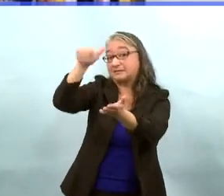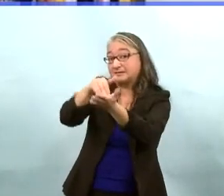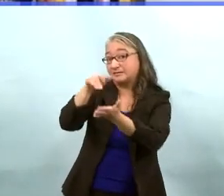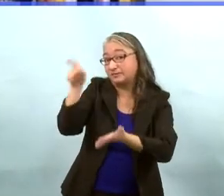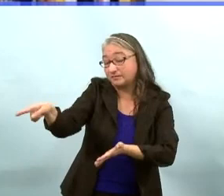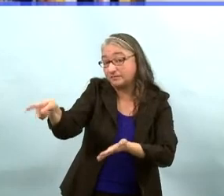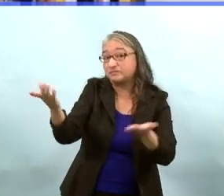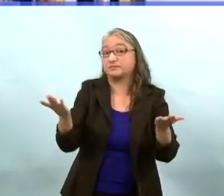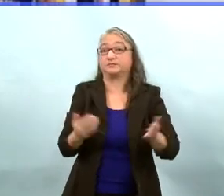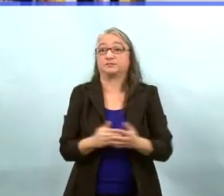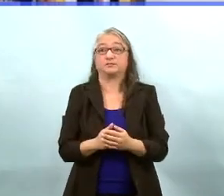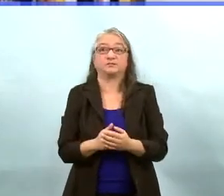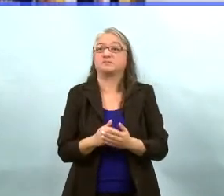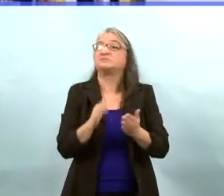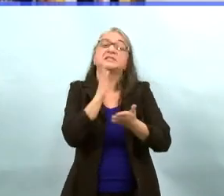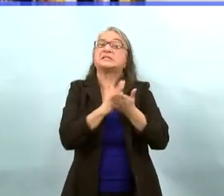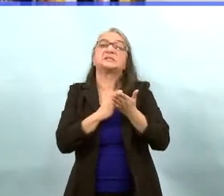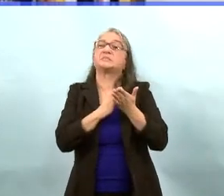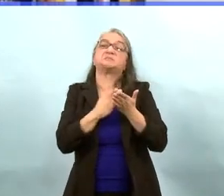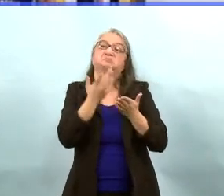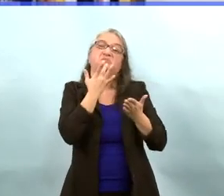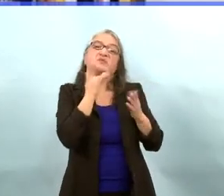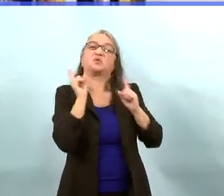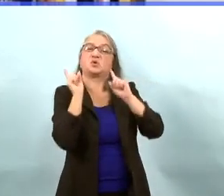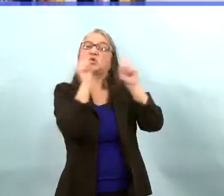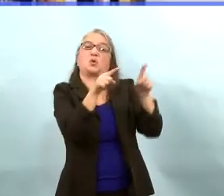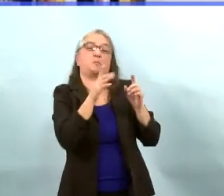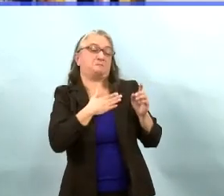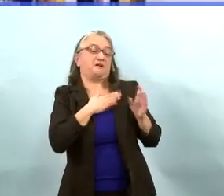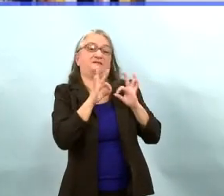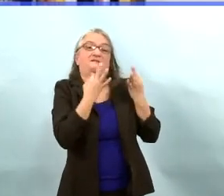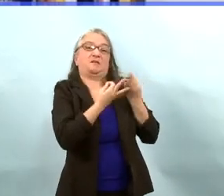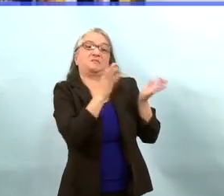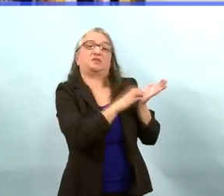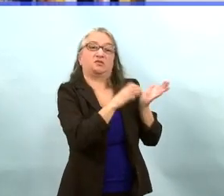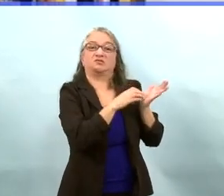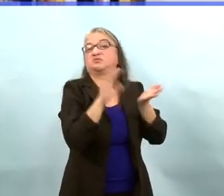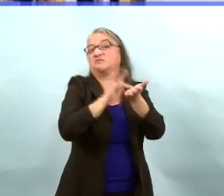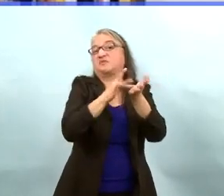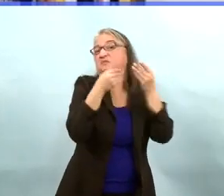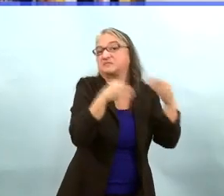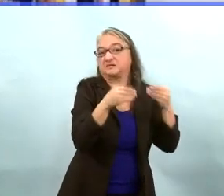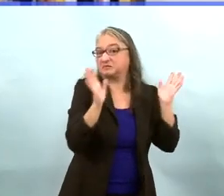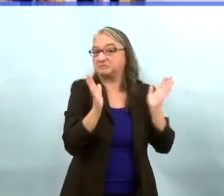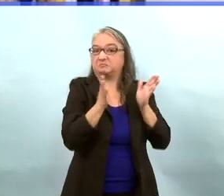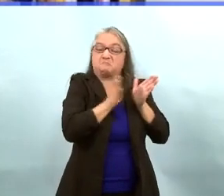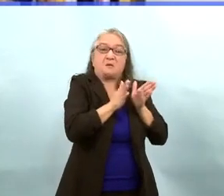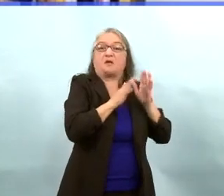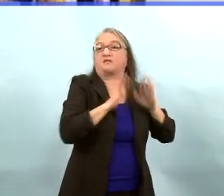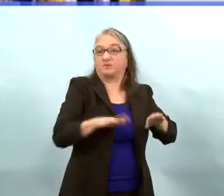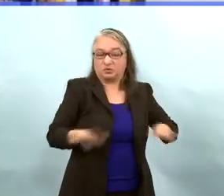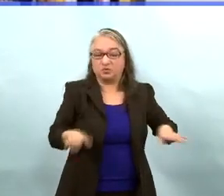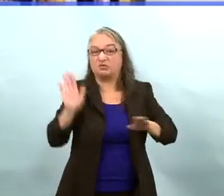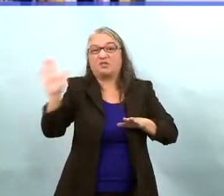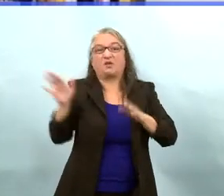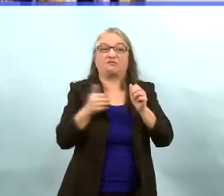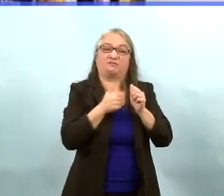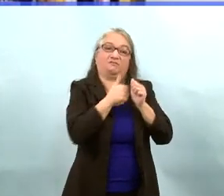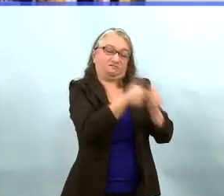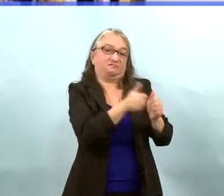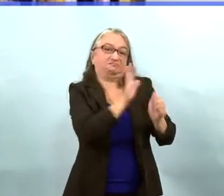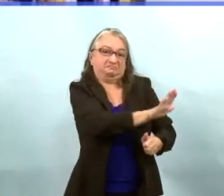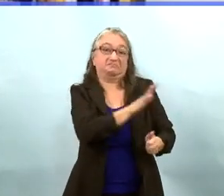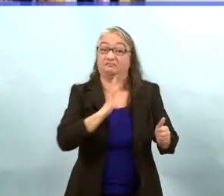beaucoup d'enfants qui vont simplement aller voir leur médecin, leur pédiatre, leur pharmacie. Alors, on ne sait pas encore quels sont les chiffres